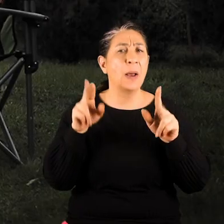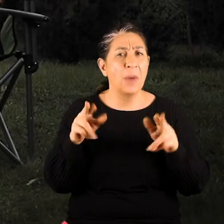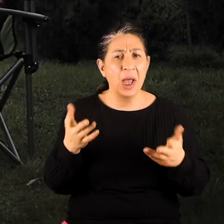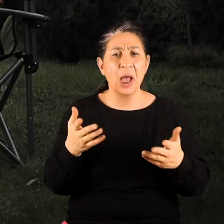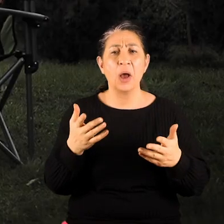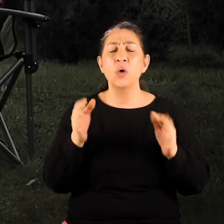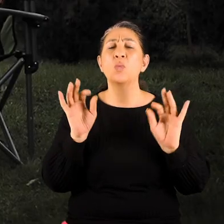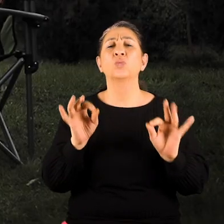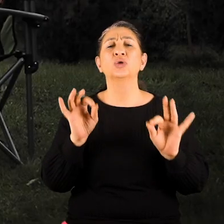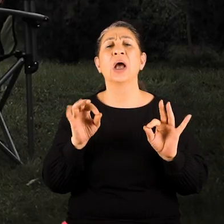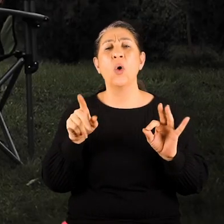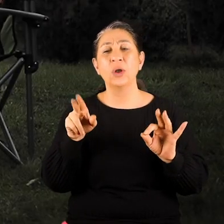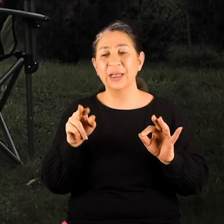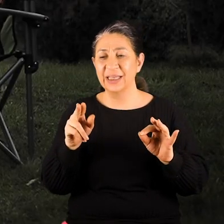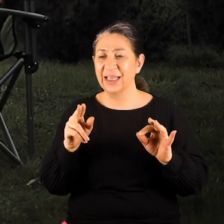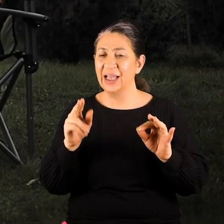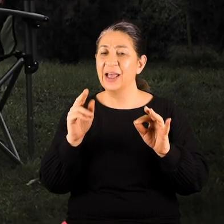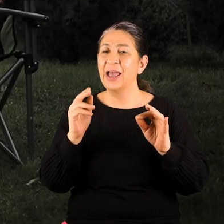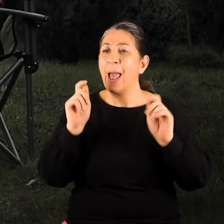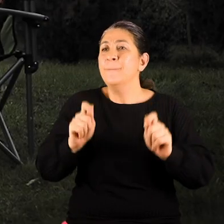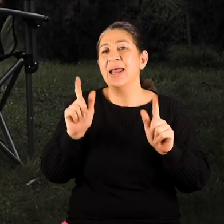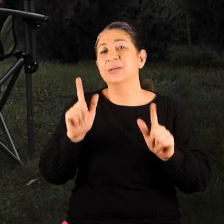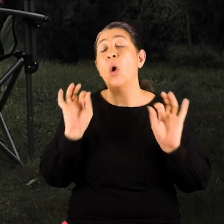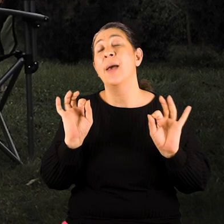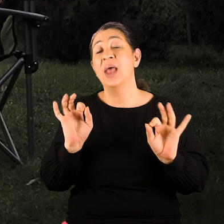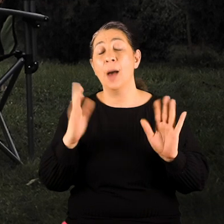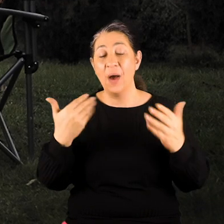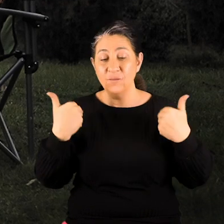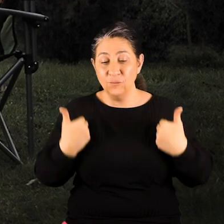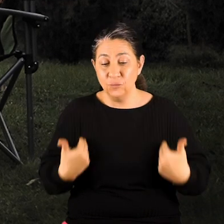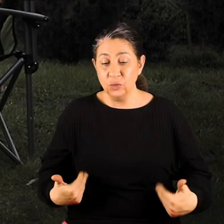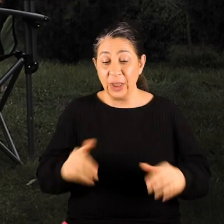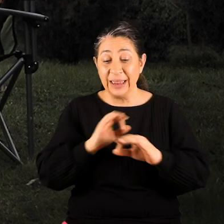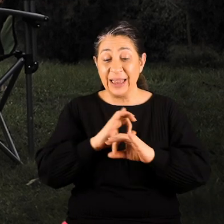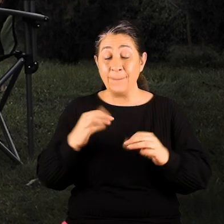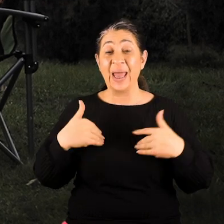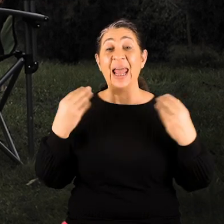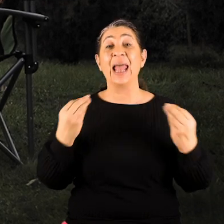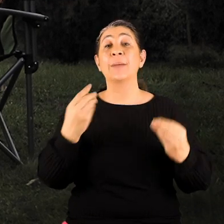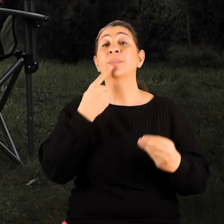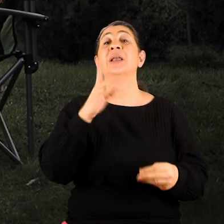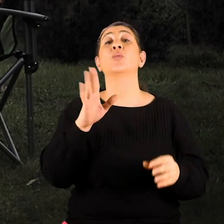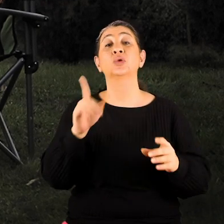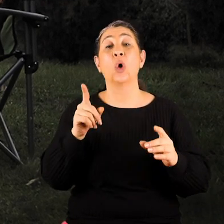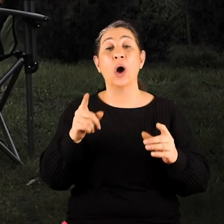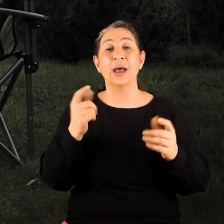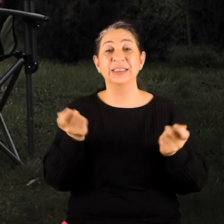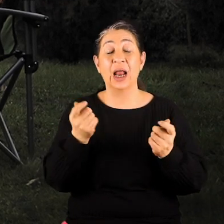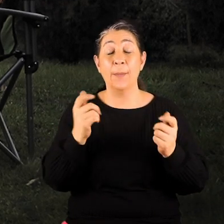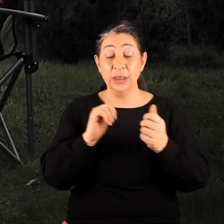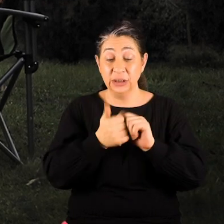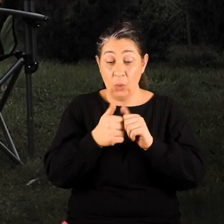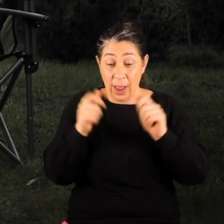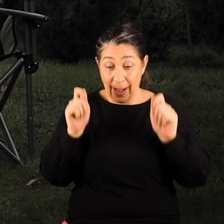Fakat vücuda çok somut, ben iyiyim diyemiyorsun o hareketlerle. Hı hı. Ama spor yaparken vücut kendini sağlıklı hissediyor. Yani